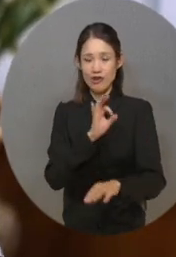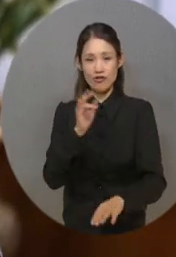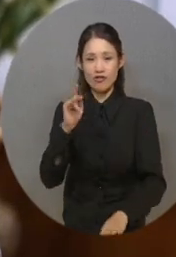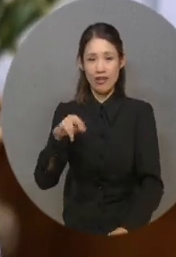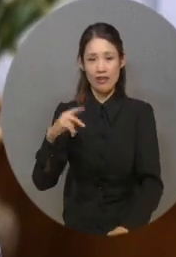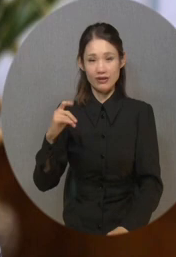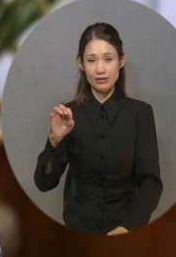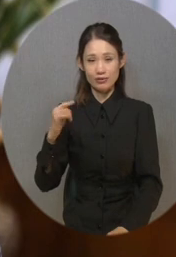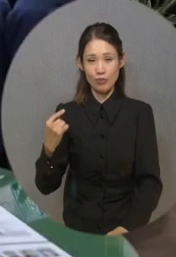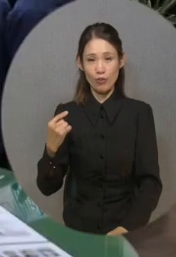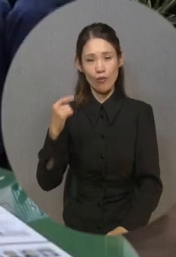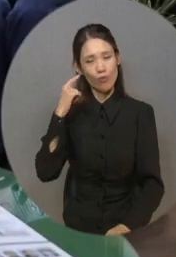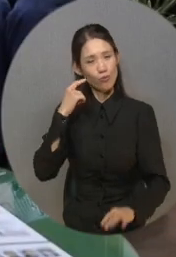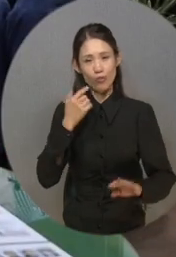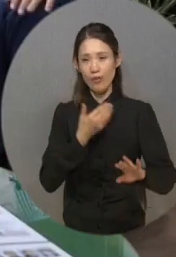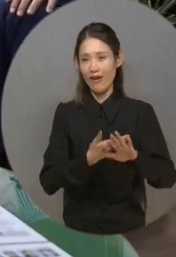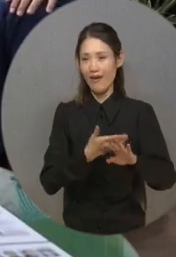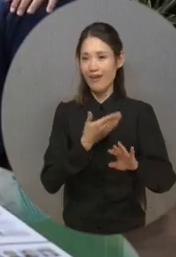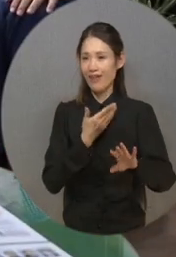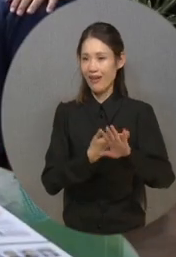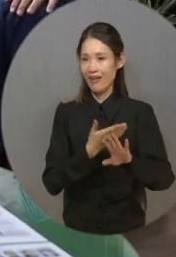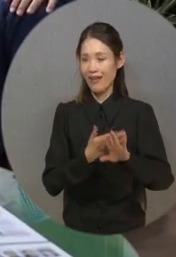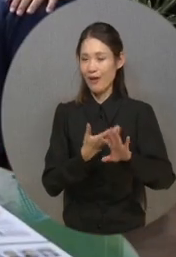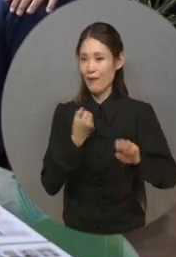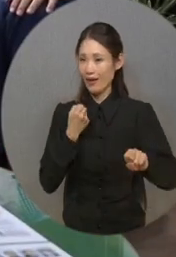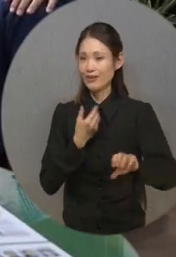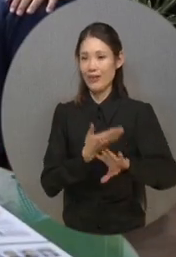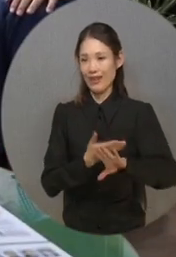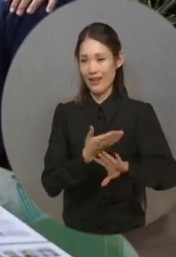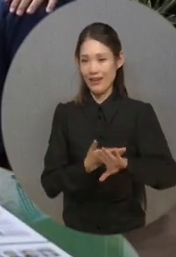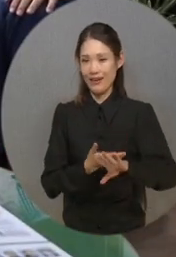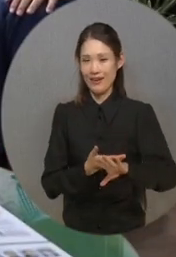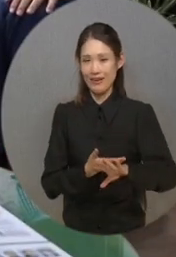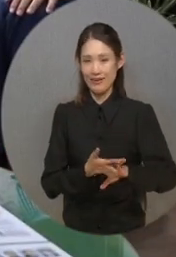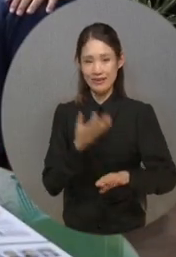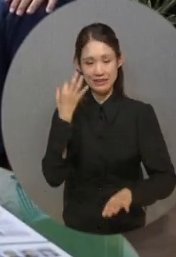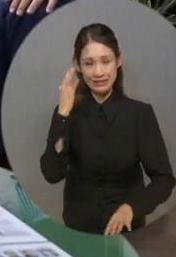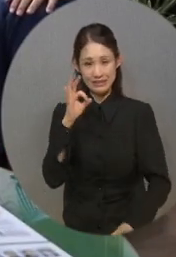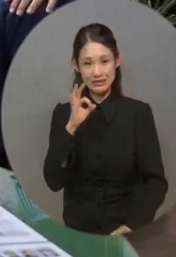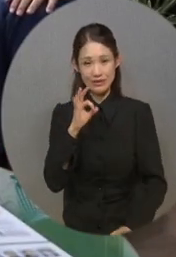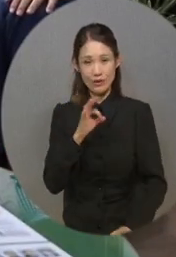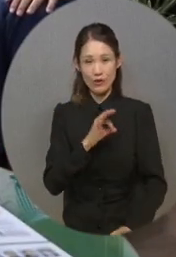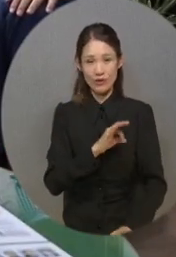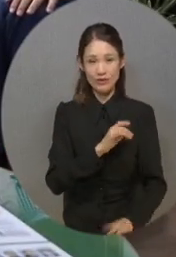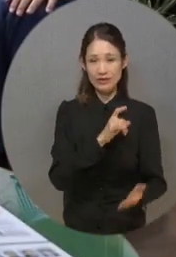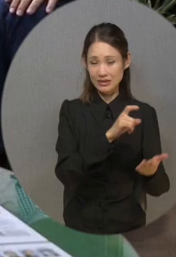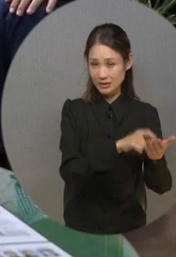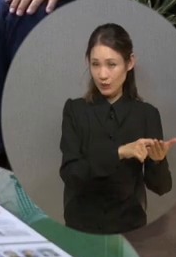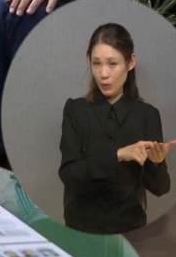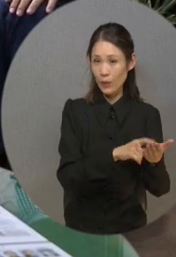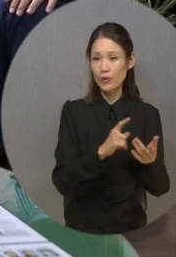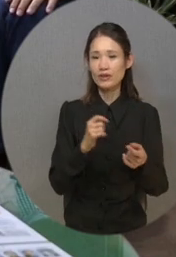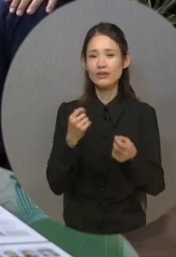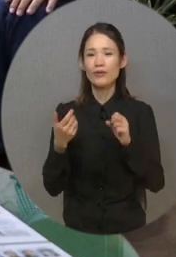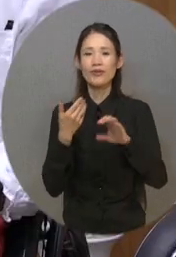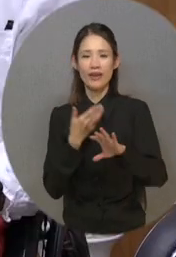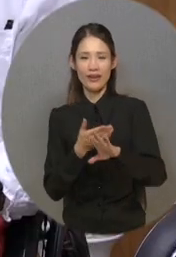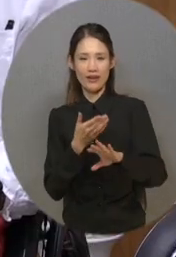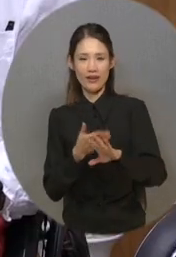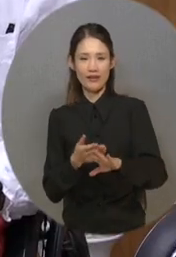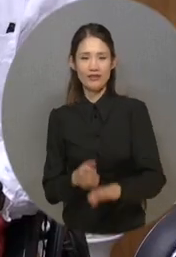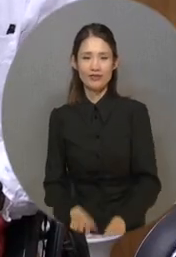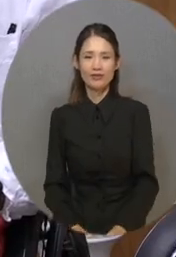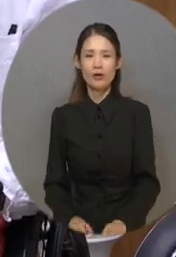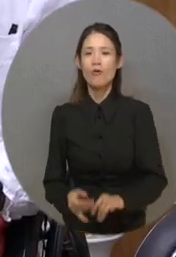완전히 다르네요. 그러게요. 이렇게 인정 엑스포와 등록 엑스포의 차이를 알고 나니까 정말 더 응원하게 되고 와